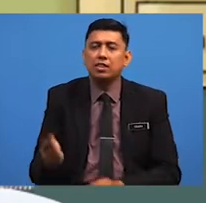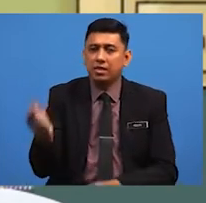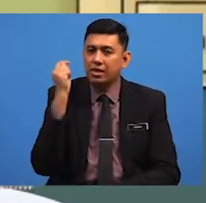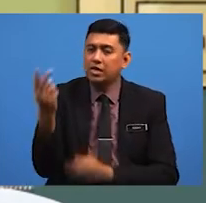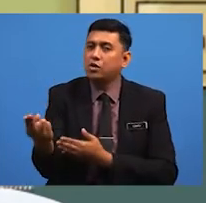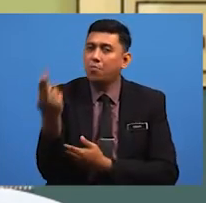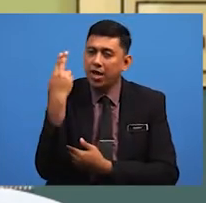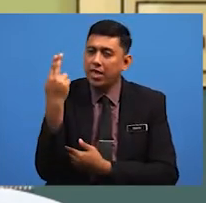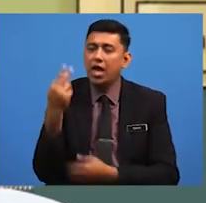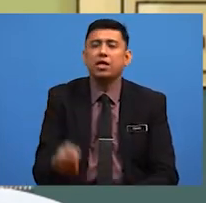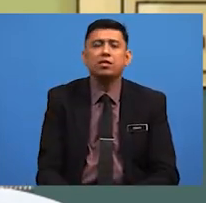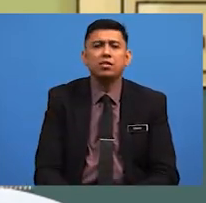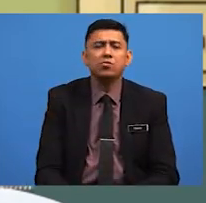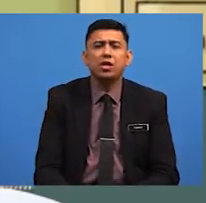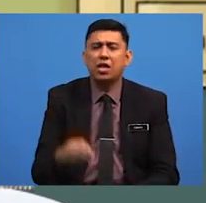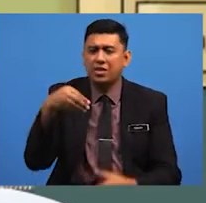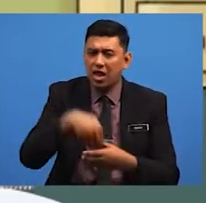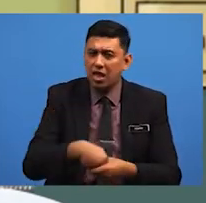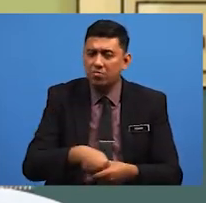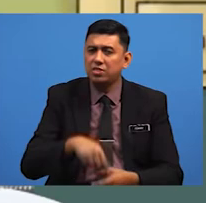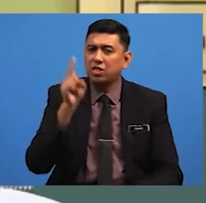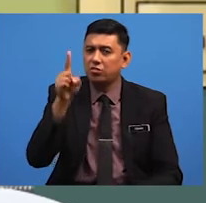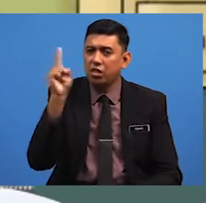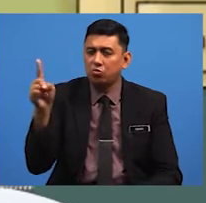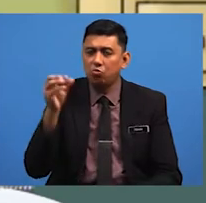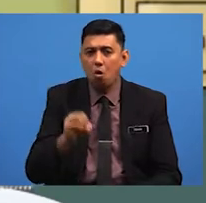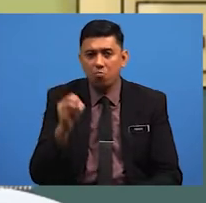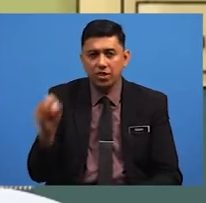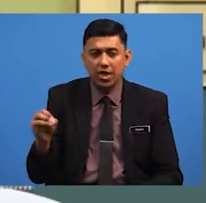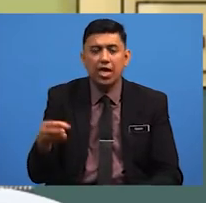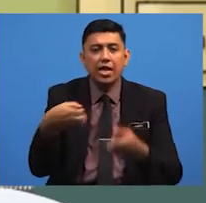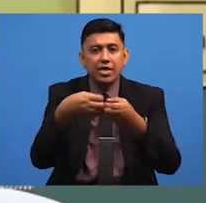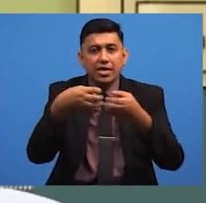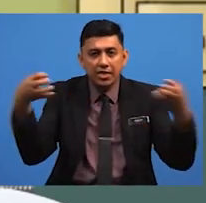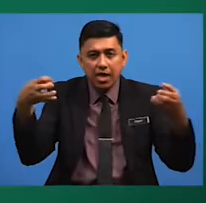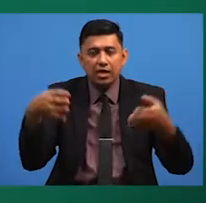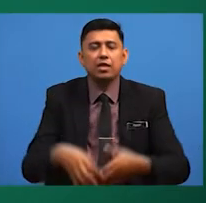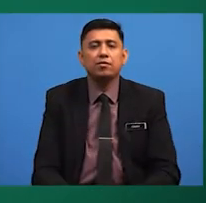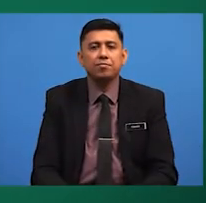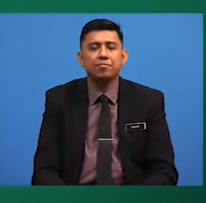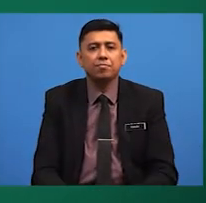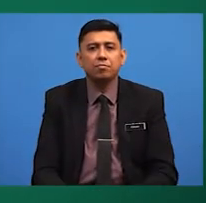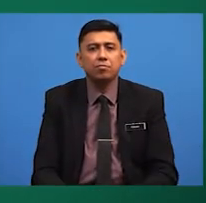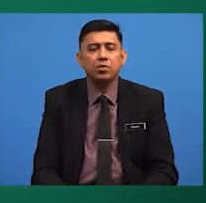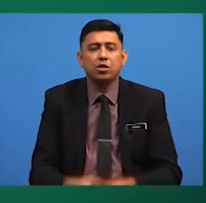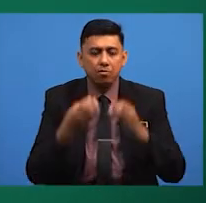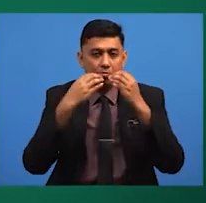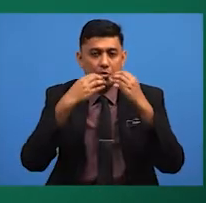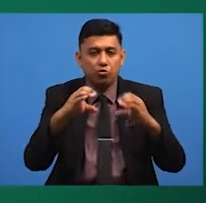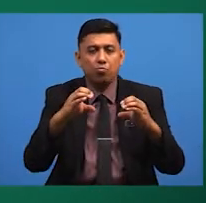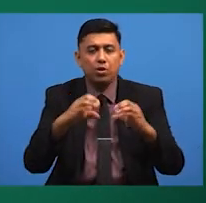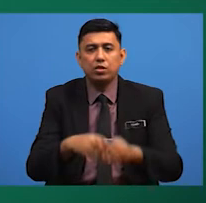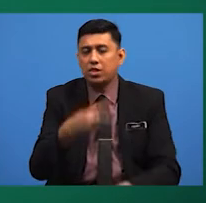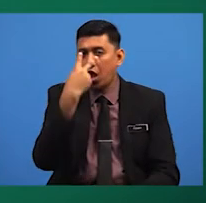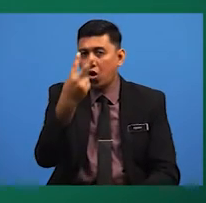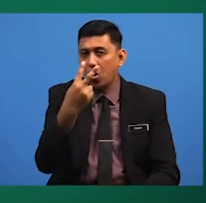payaan terdapat dalam sesuatu objek yang diregangkan seterusnya jubah